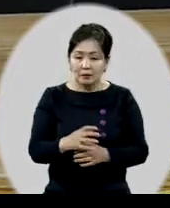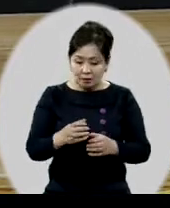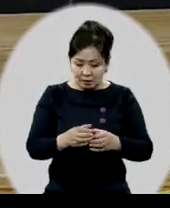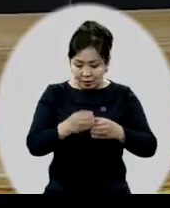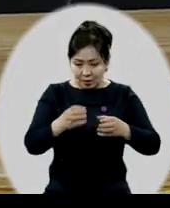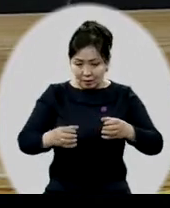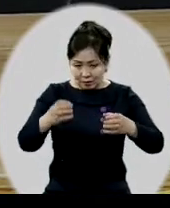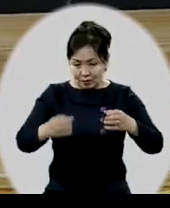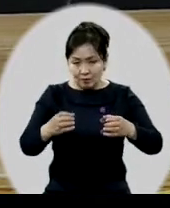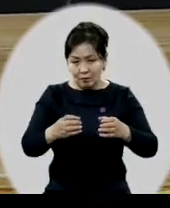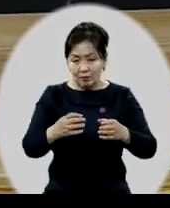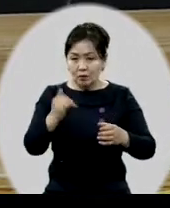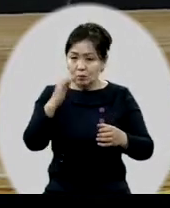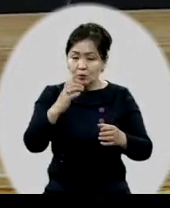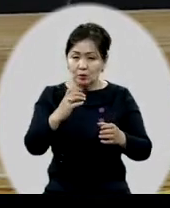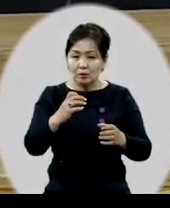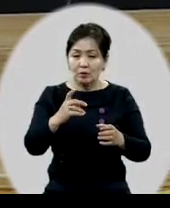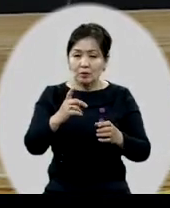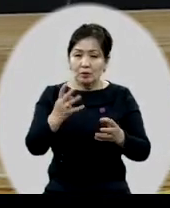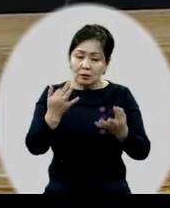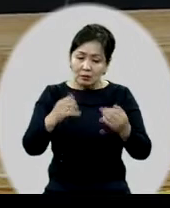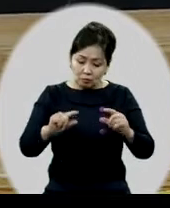усны хэмжээнүүдийг энгийн баталгаагаар илэрхийлэн бичээрэй.